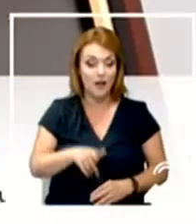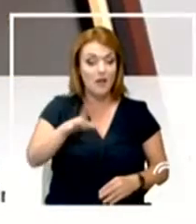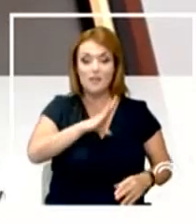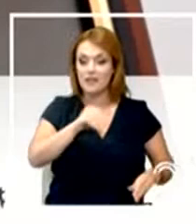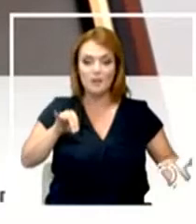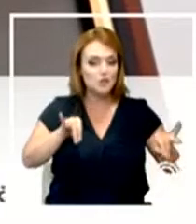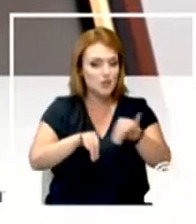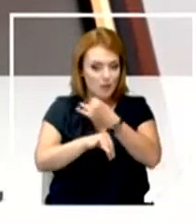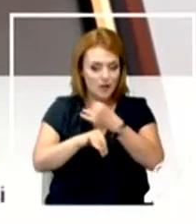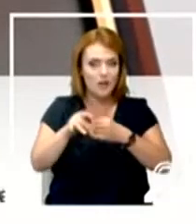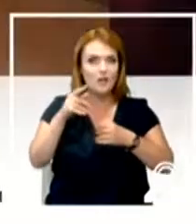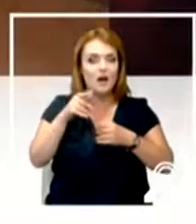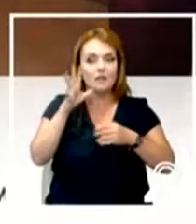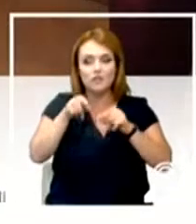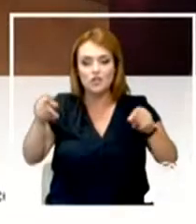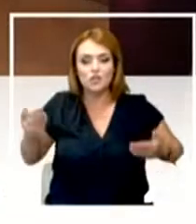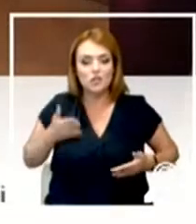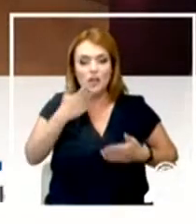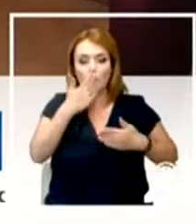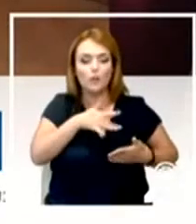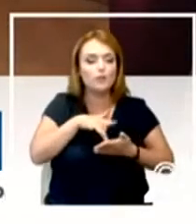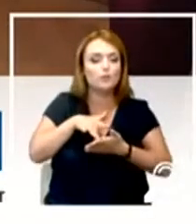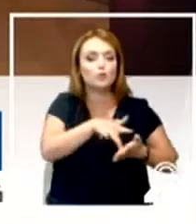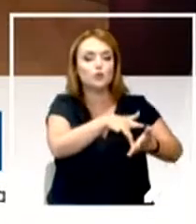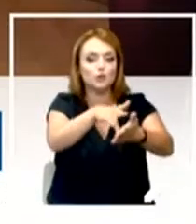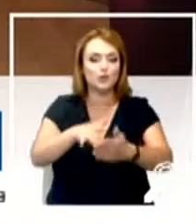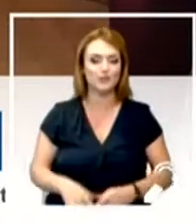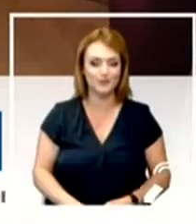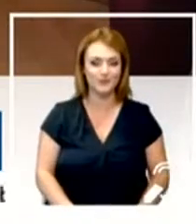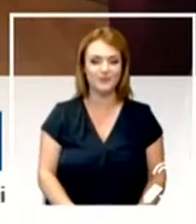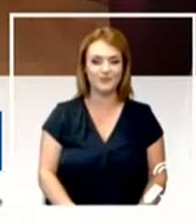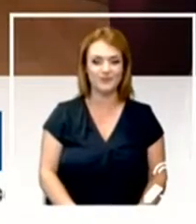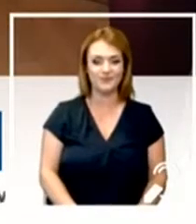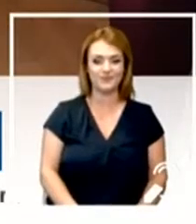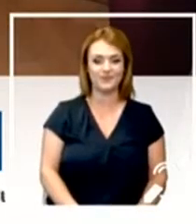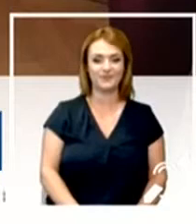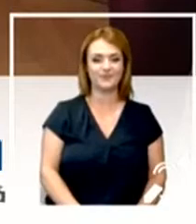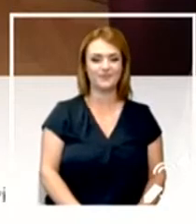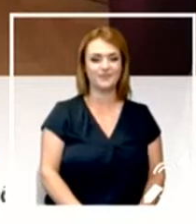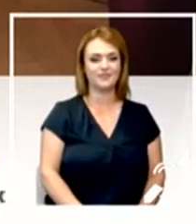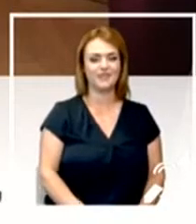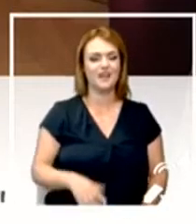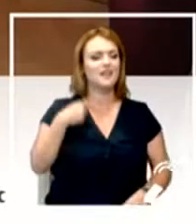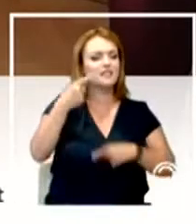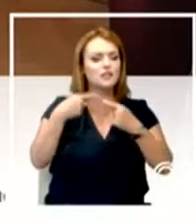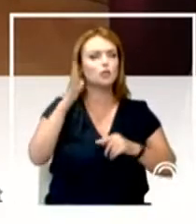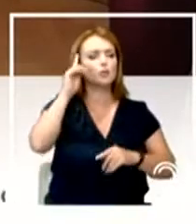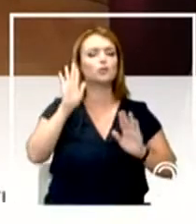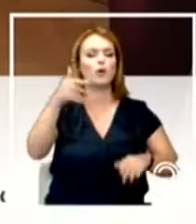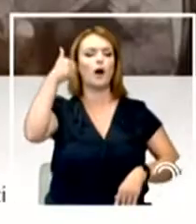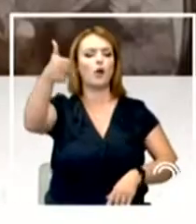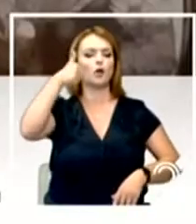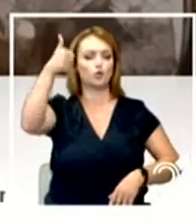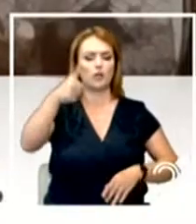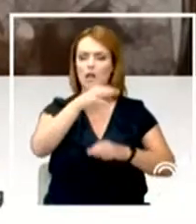călătoriile. Sunt optimistă cu mai caractere. Per mal che vada, per me va bene, perché poteva andare anche